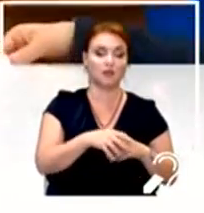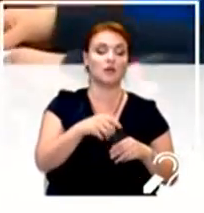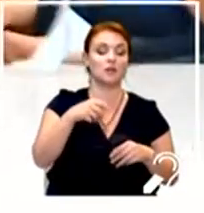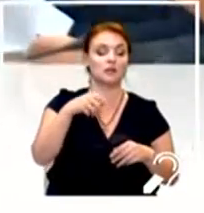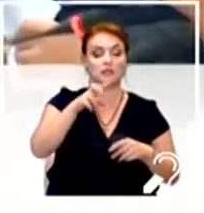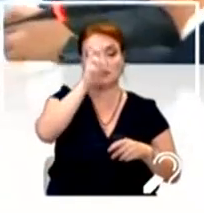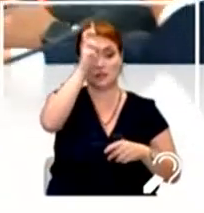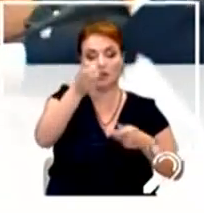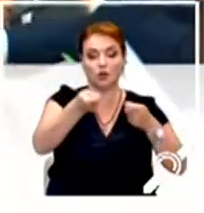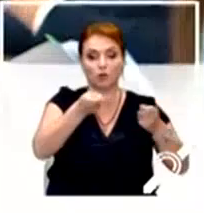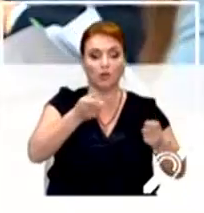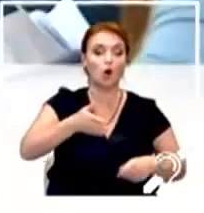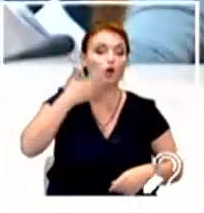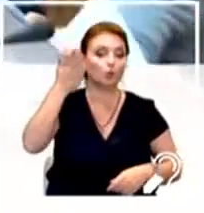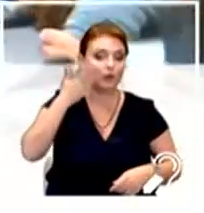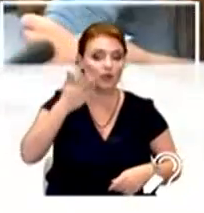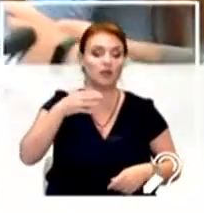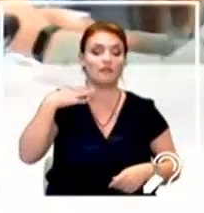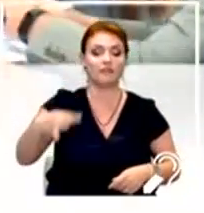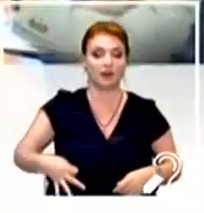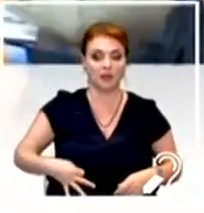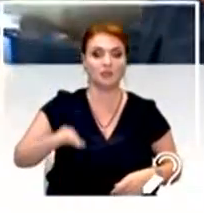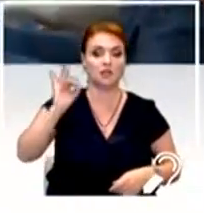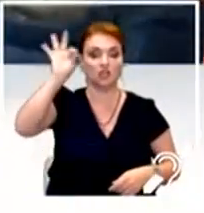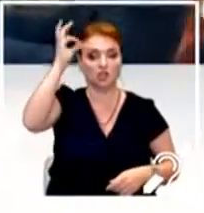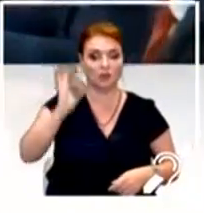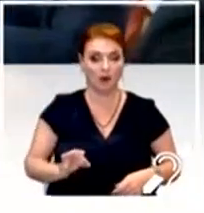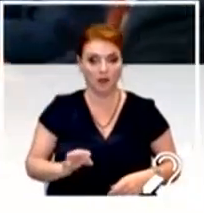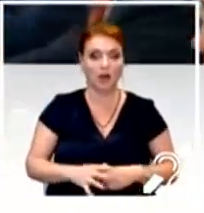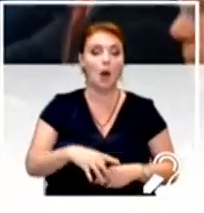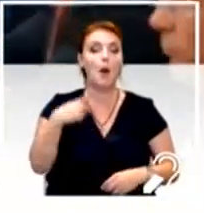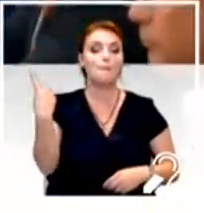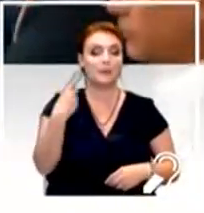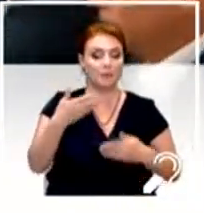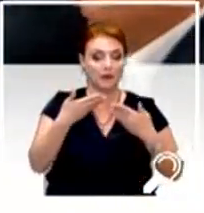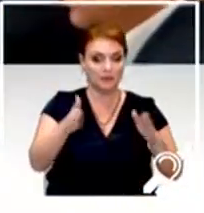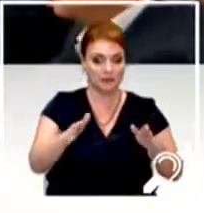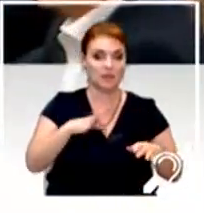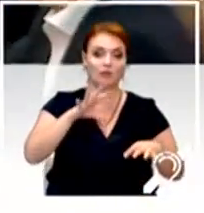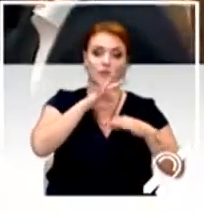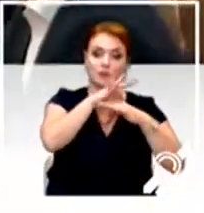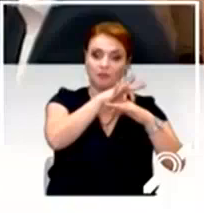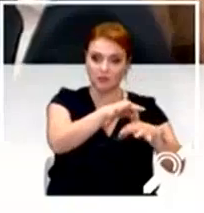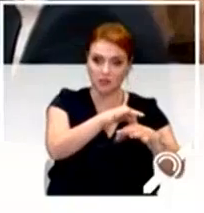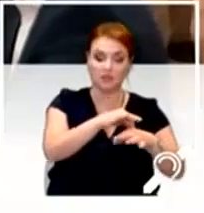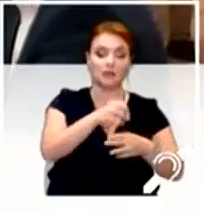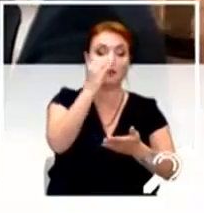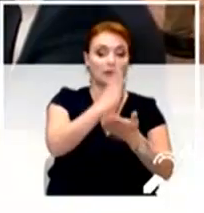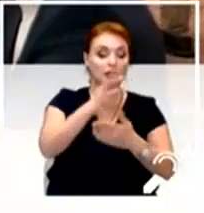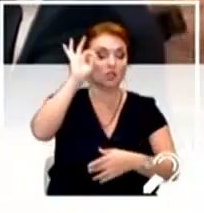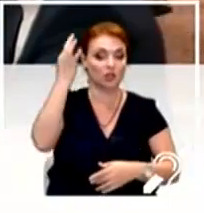tehnic și financiar al țărilor dezvoltate pentru Republica Moldova. Prima ediție a conferinței ministeriale a platformei a avut loc la Berlin